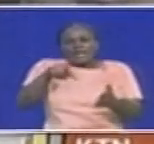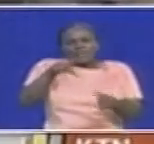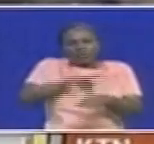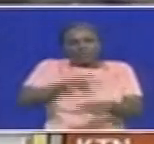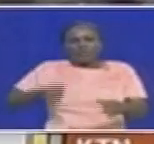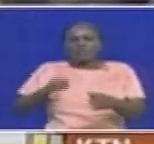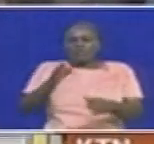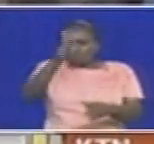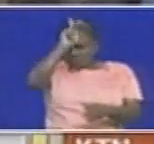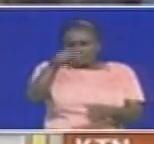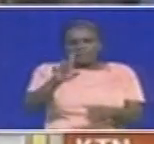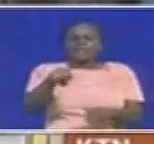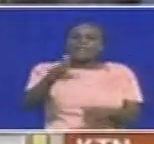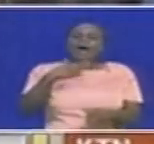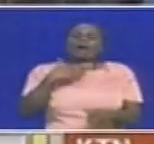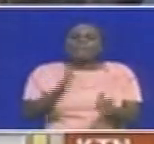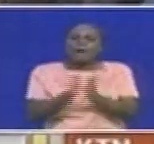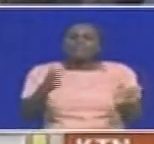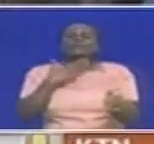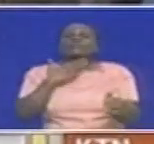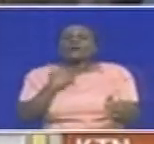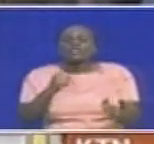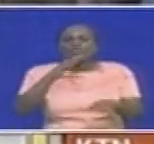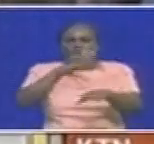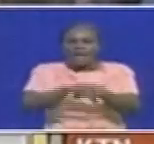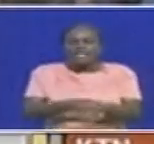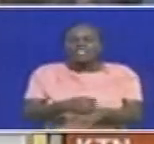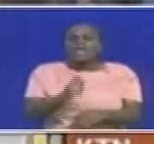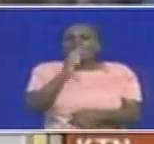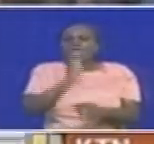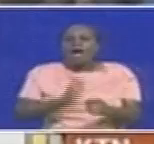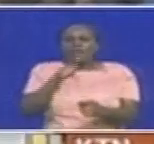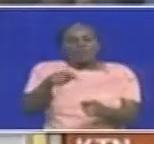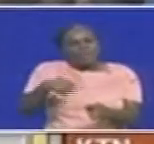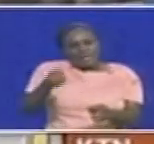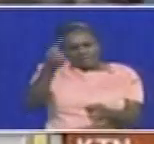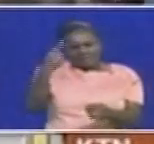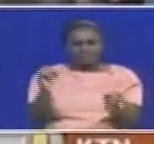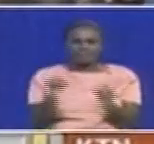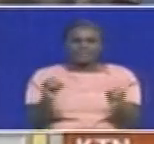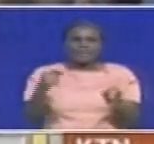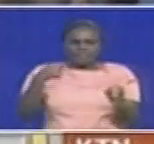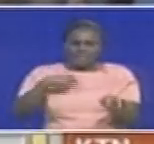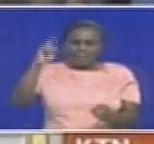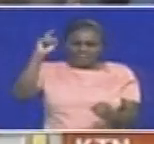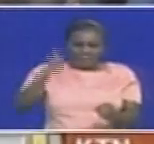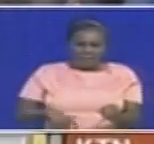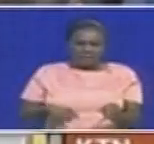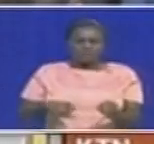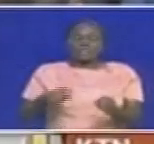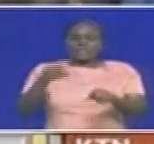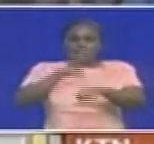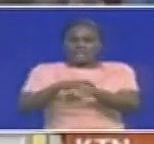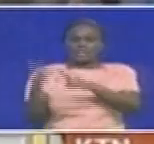Kuna raia wengine wanatamani kuchukua nyama kwa kufanyia kazi zao zenye hatuelewi sana. Kwa hivyo imenibidi nichukue watu wa kusimamia